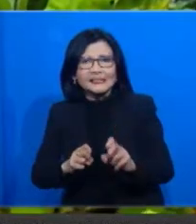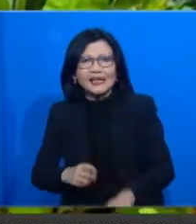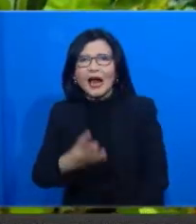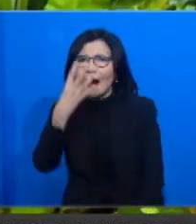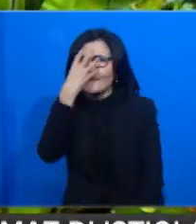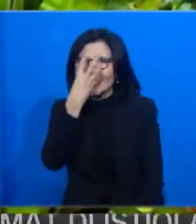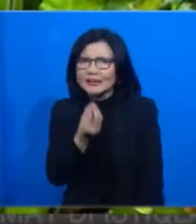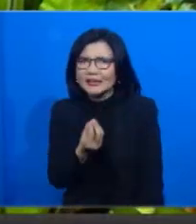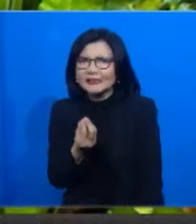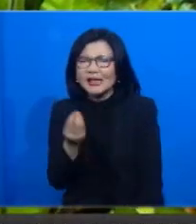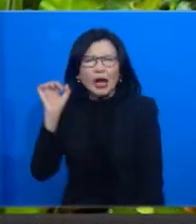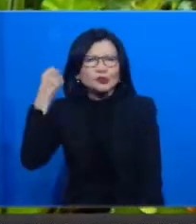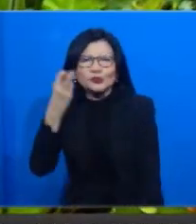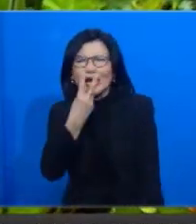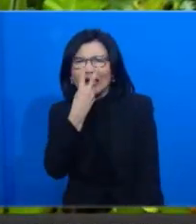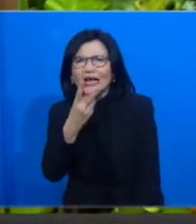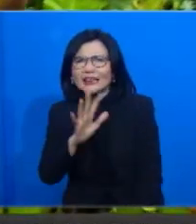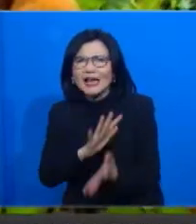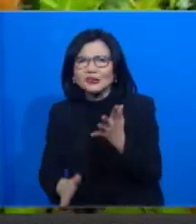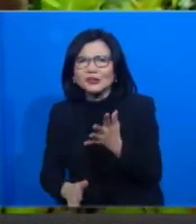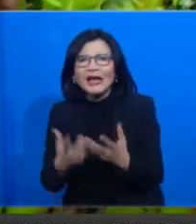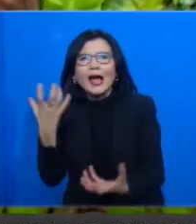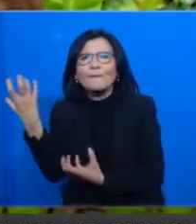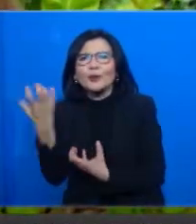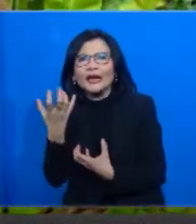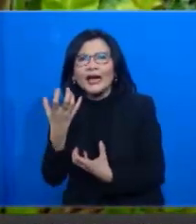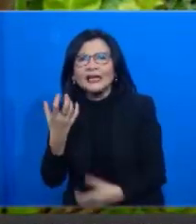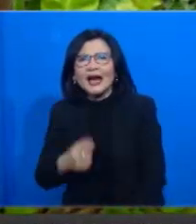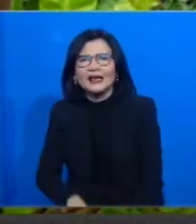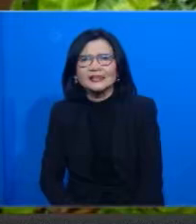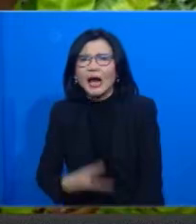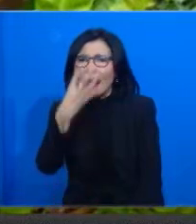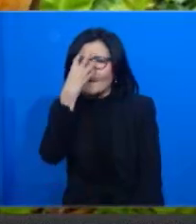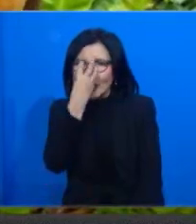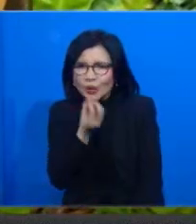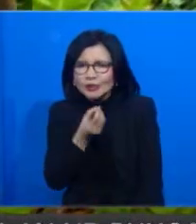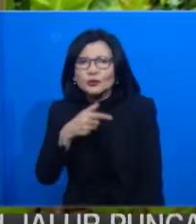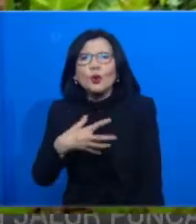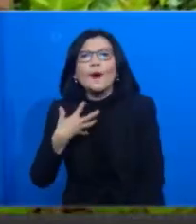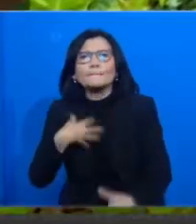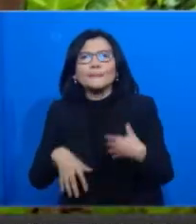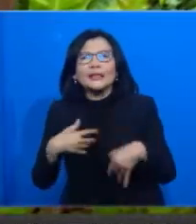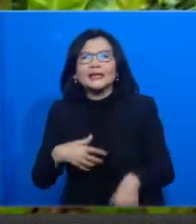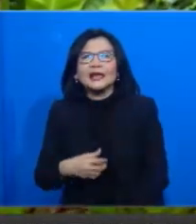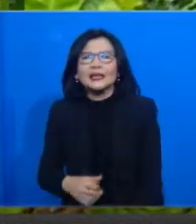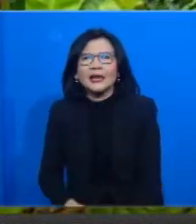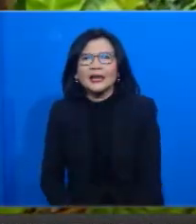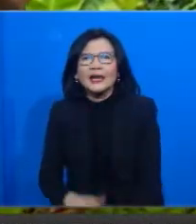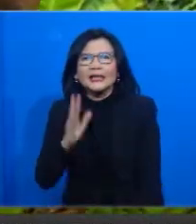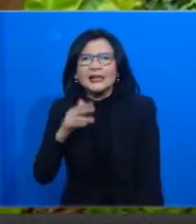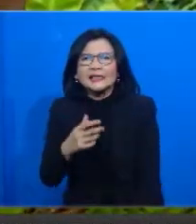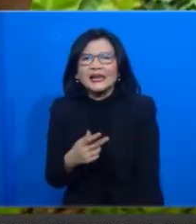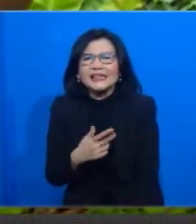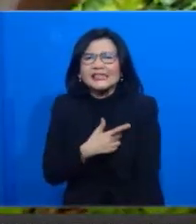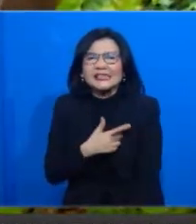bertemu langsung dengan bekantan, hanya bonekanya saja. Karena bekantan dikenal sebagai primata yang sangat introvert,